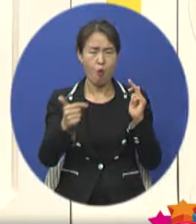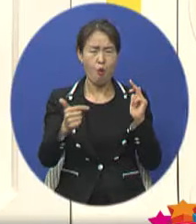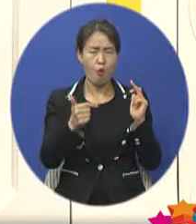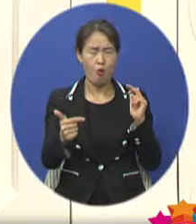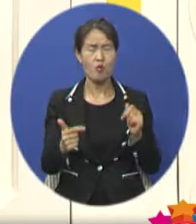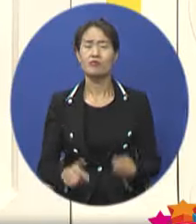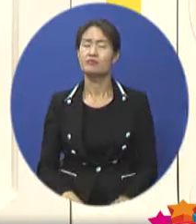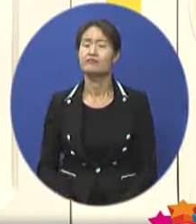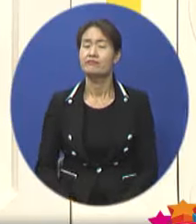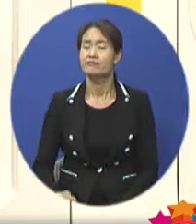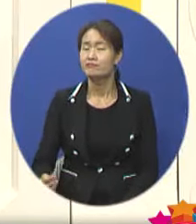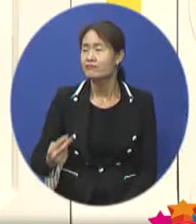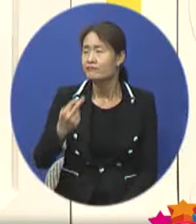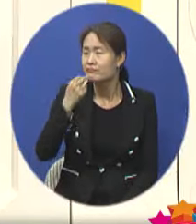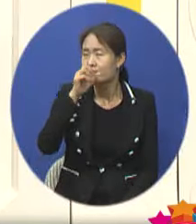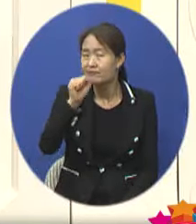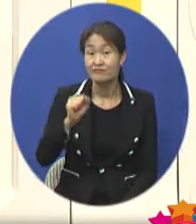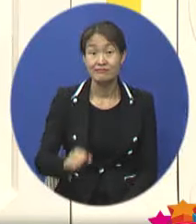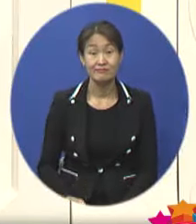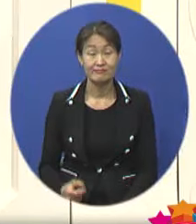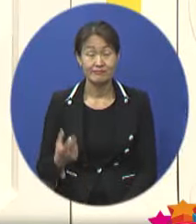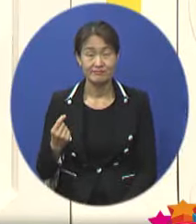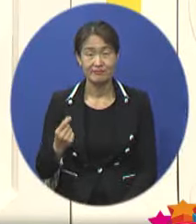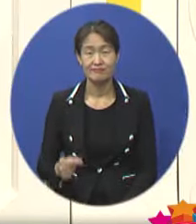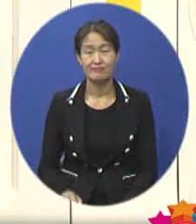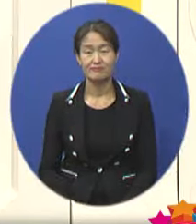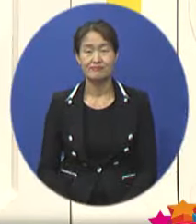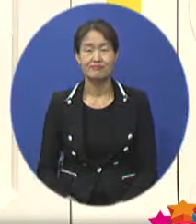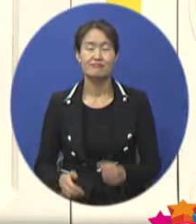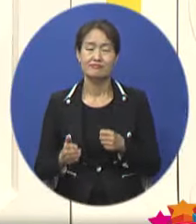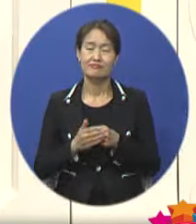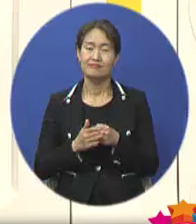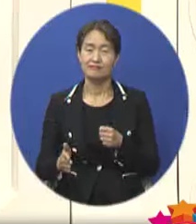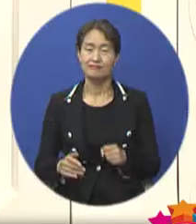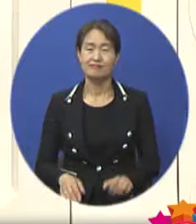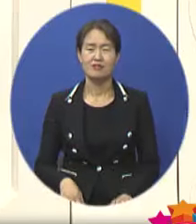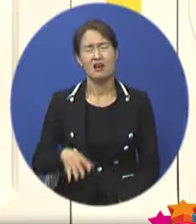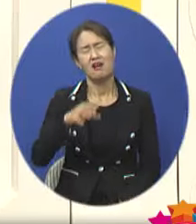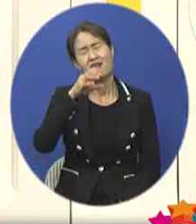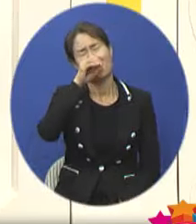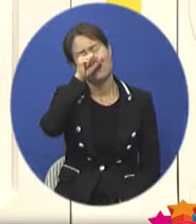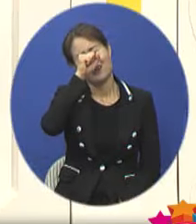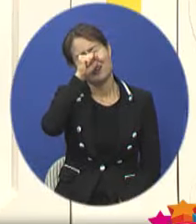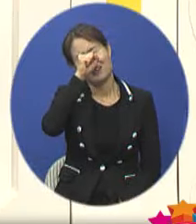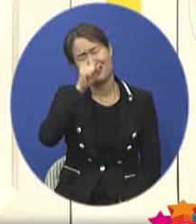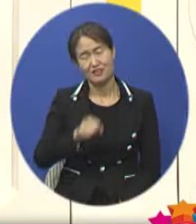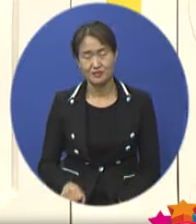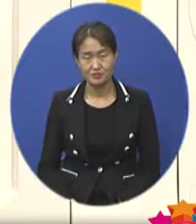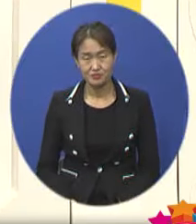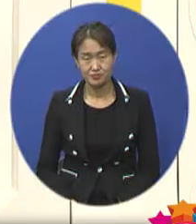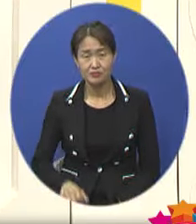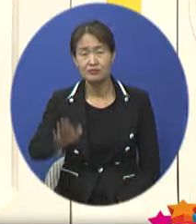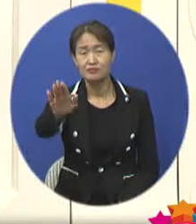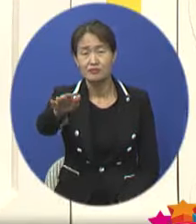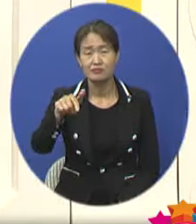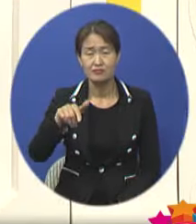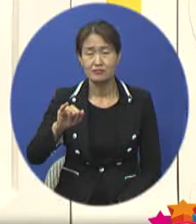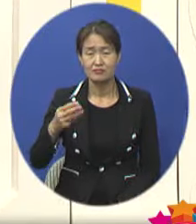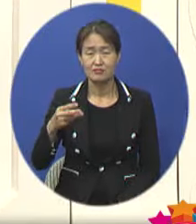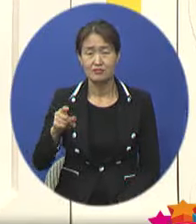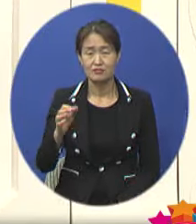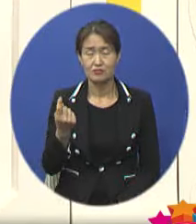아무래도 예. 공기가 좋죠. 와. 그렇죠. 예. 그렇기 때문에 이제 예. 잠시 네, 너무 너무 좋겠네요. 아, 이제 근데... 시정아 씨가요.